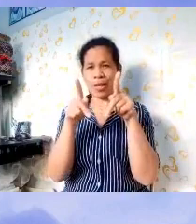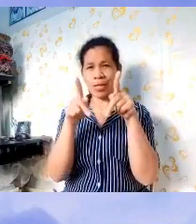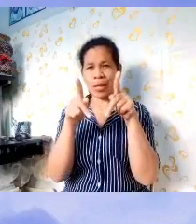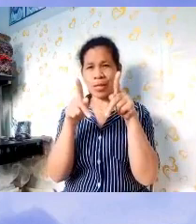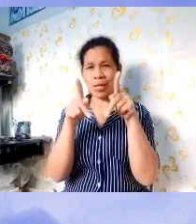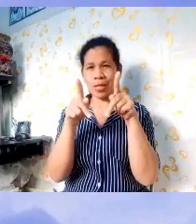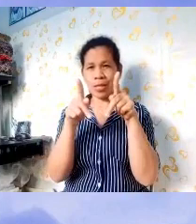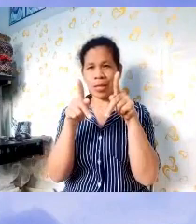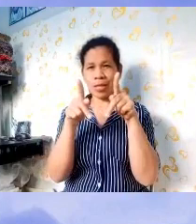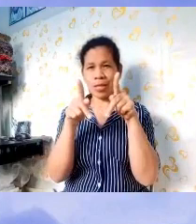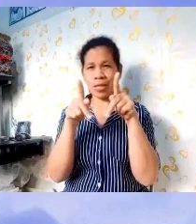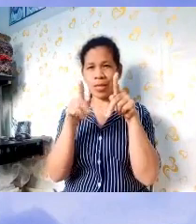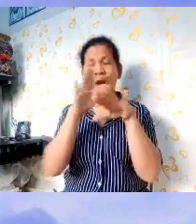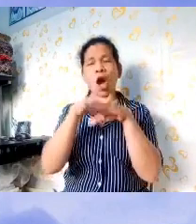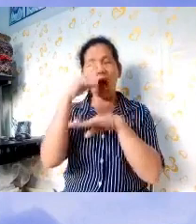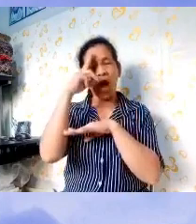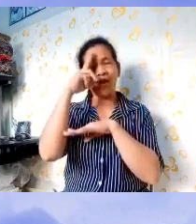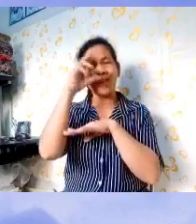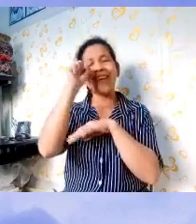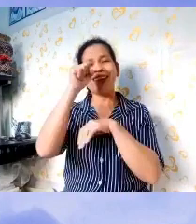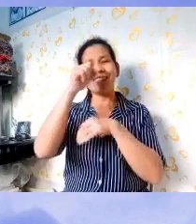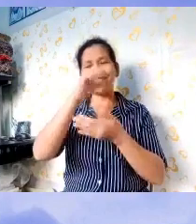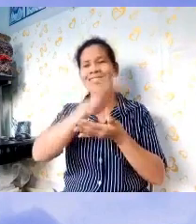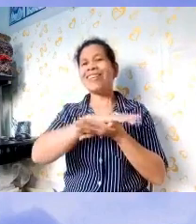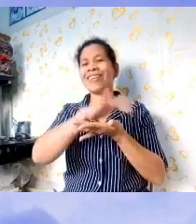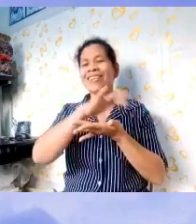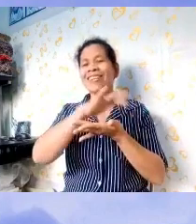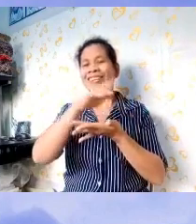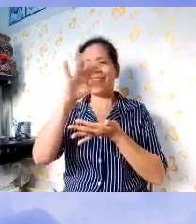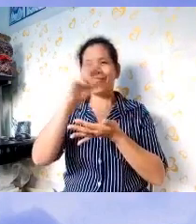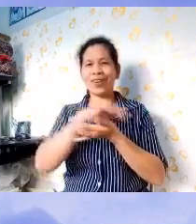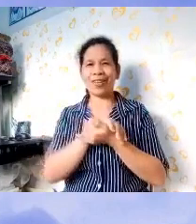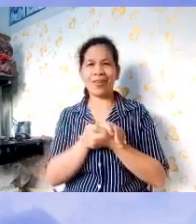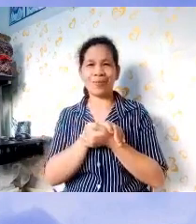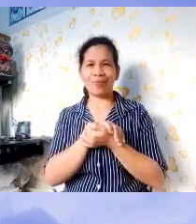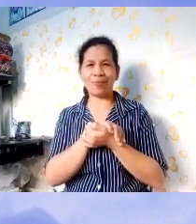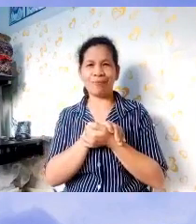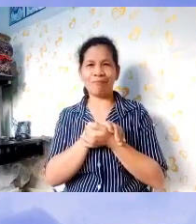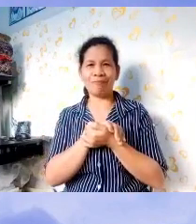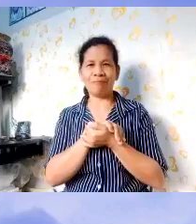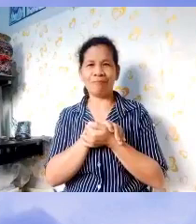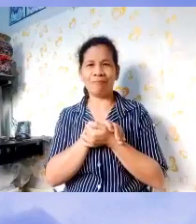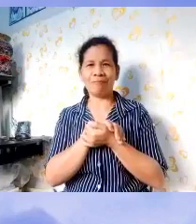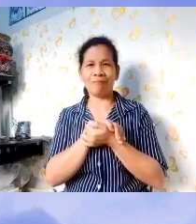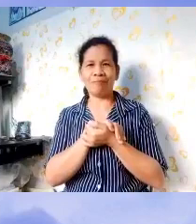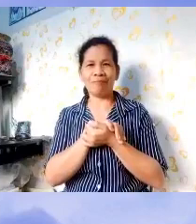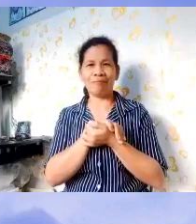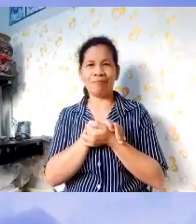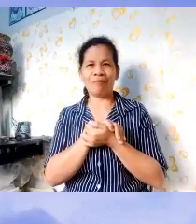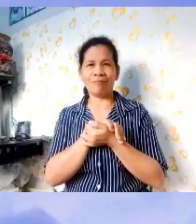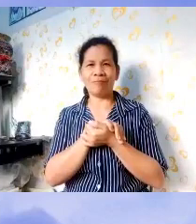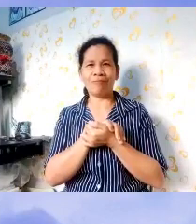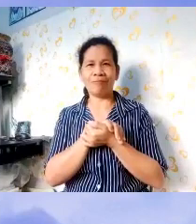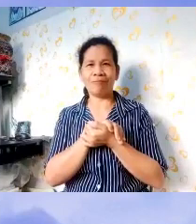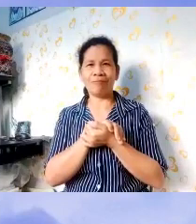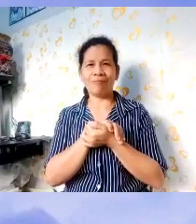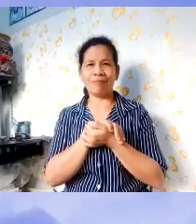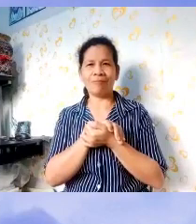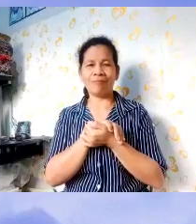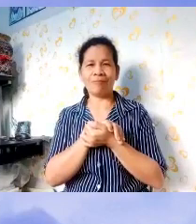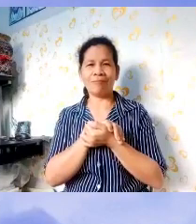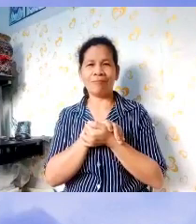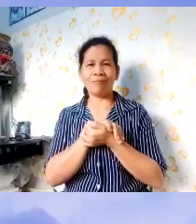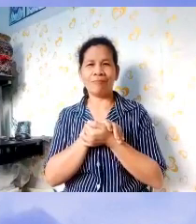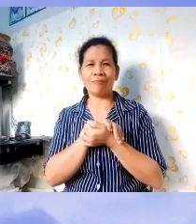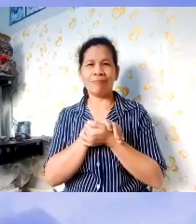sa kanyang kalwalatian. Kaya, alam niya, bahagi po ng paglago ay yun pong, alam niya pong pinakamalinaw